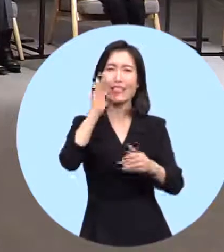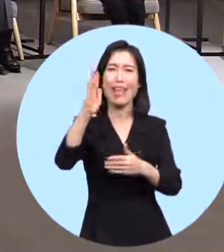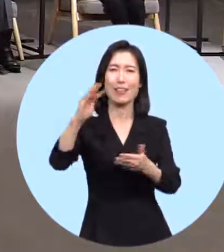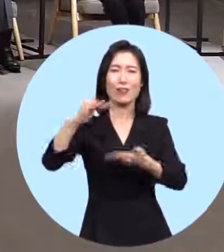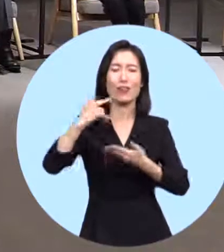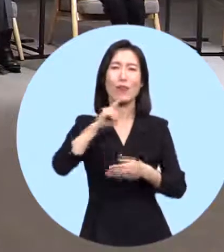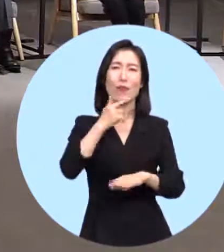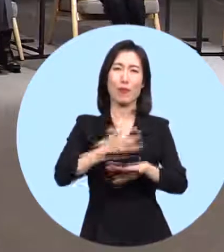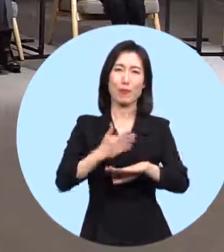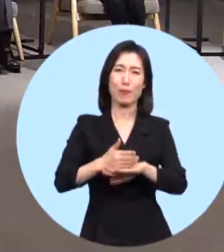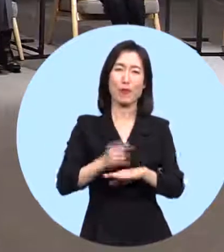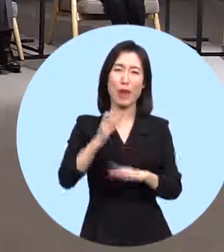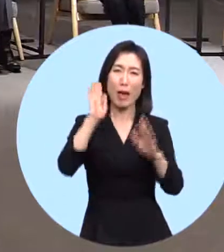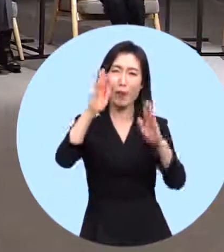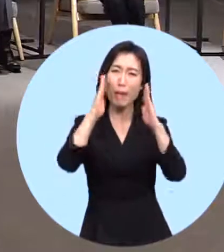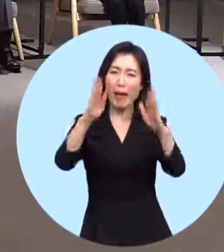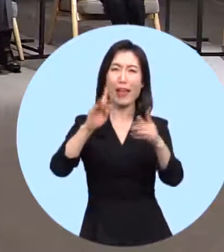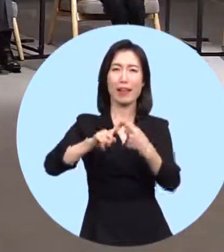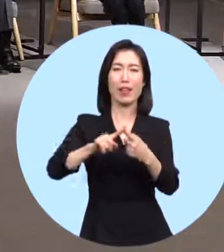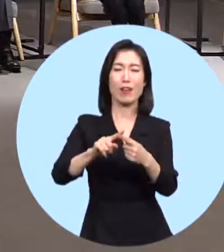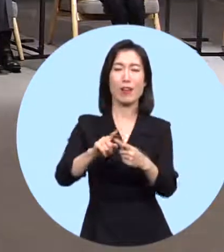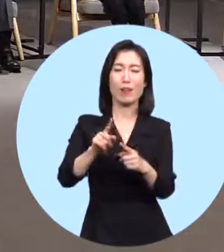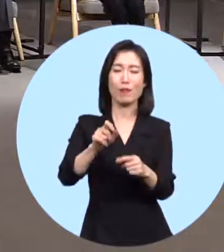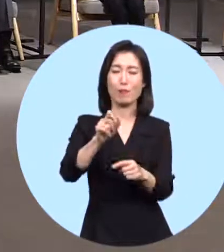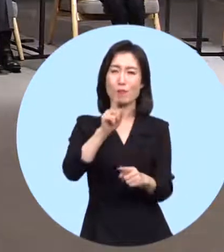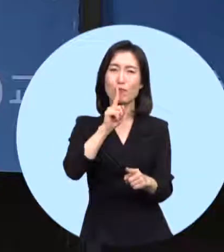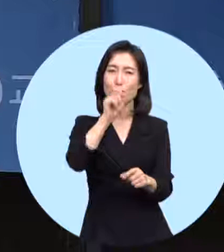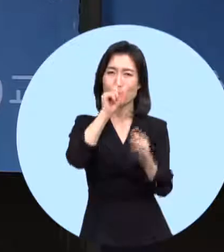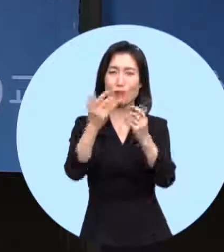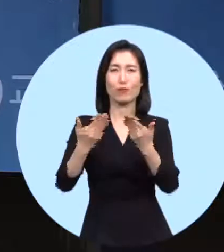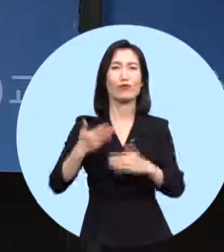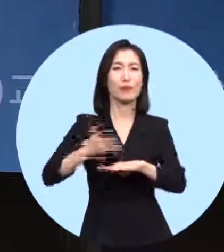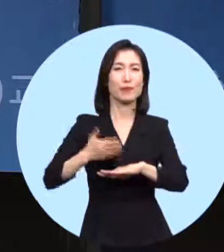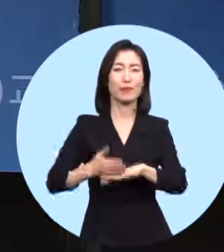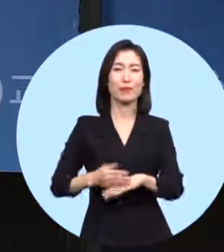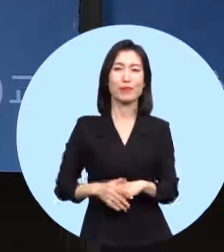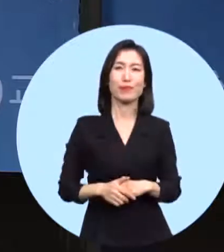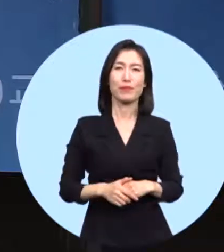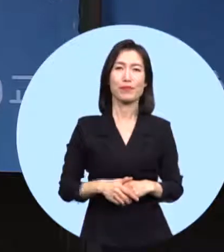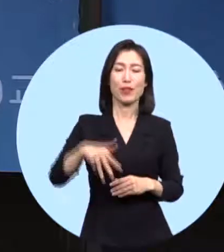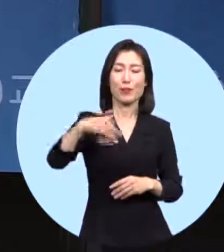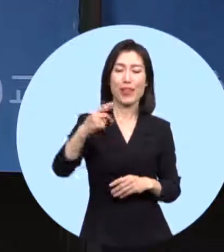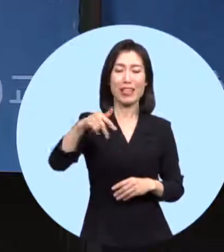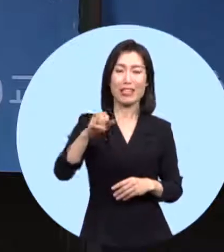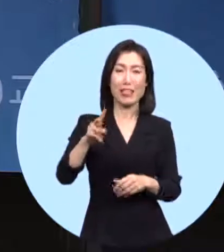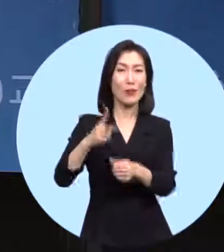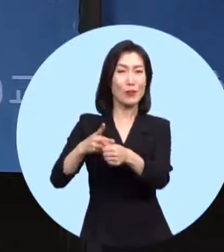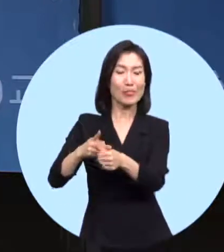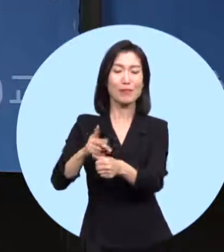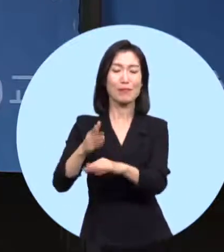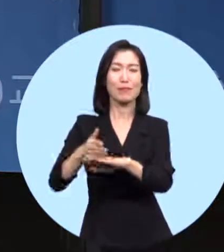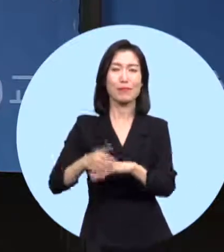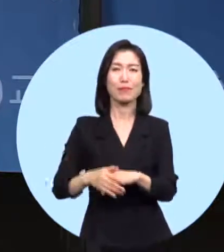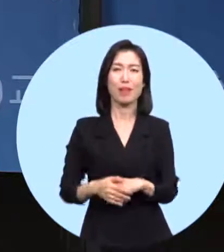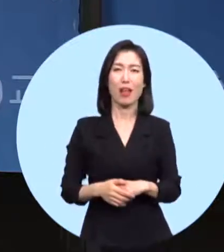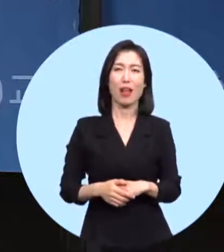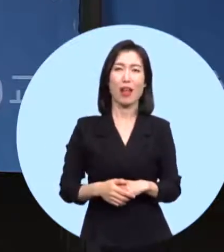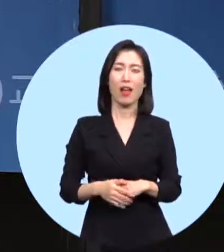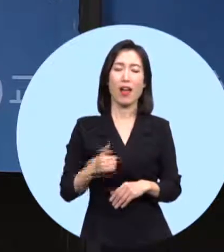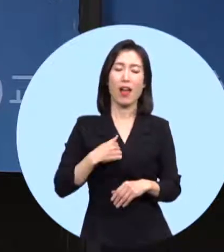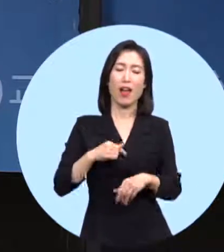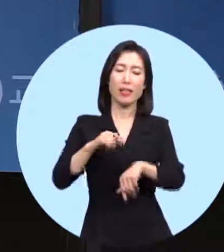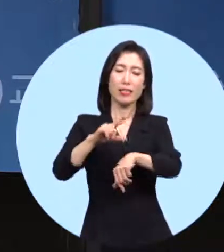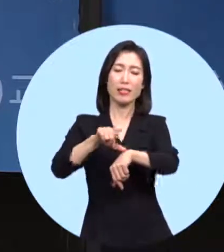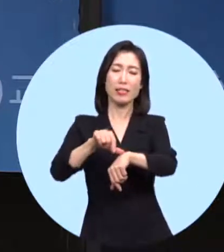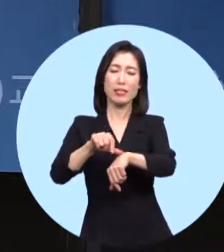앞으로의 방향 아주 소중한 말씀해 주셨습니다. 최재현 교수님께 이제 감사 말씀드리겠습니다. 우리가 시계를 거꾸로